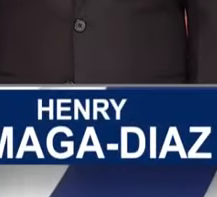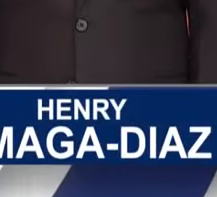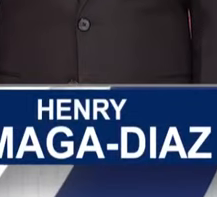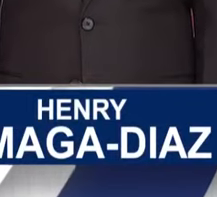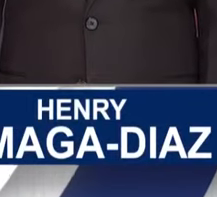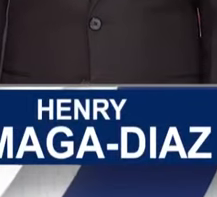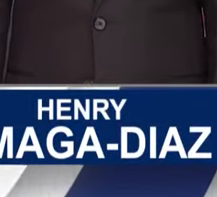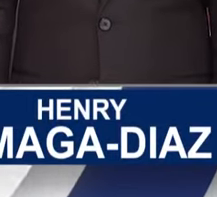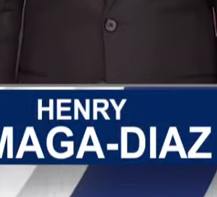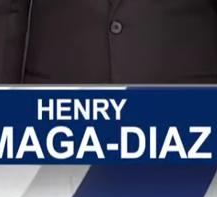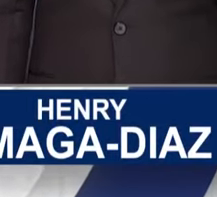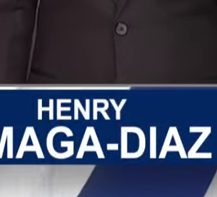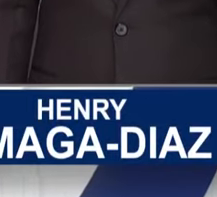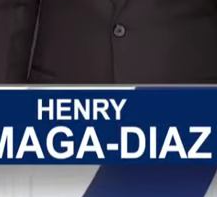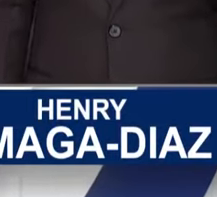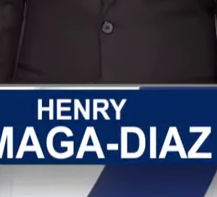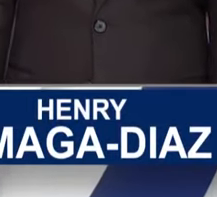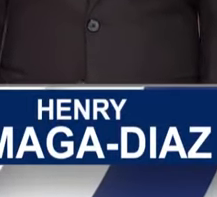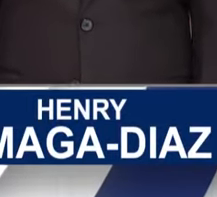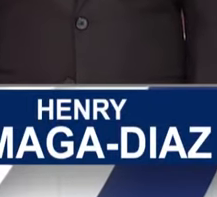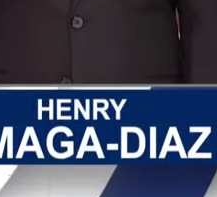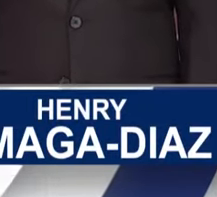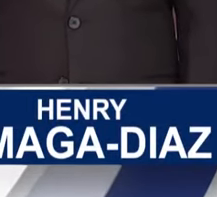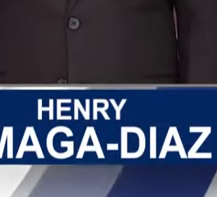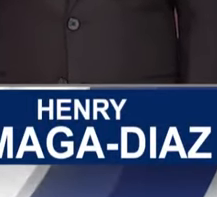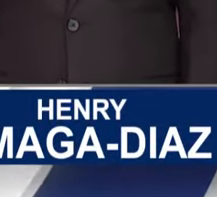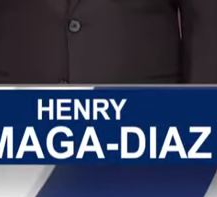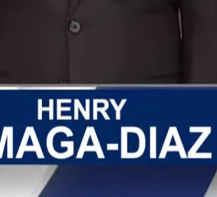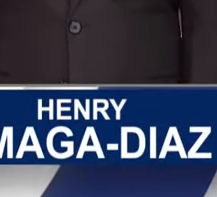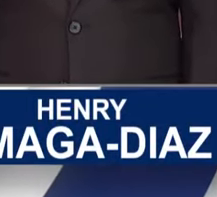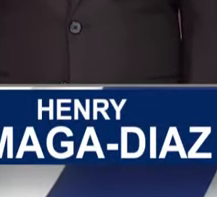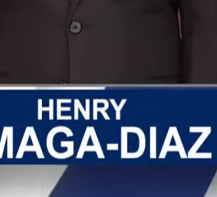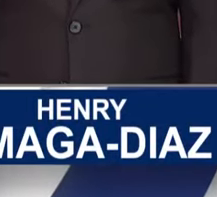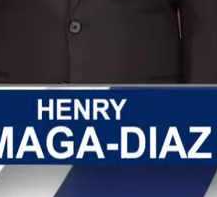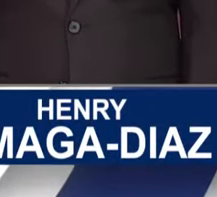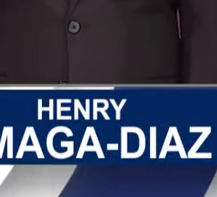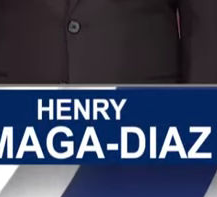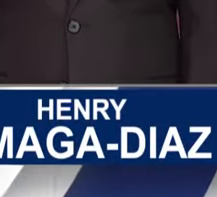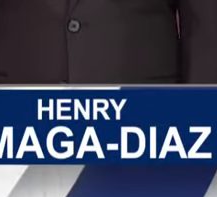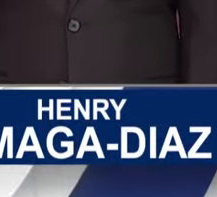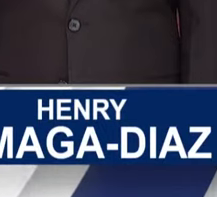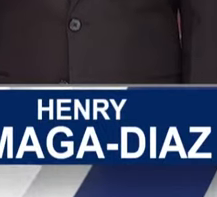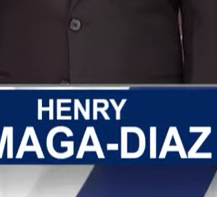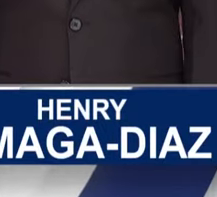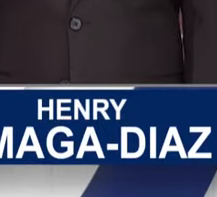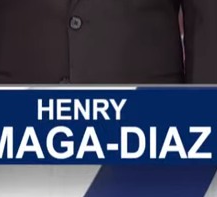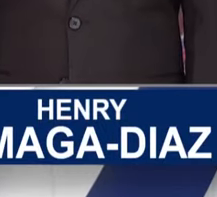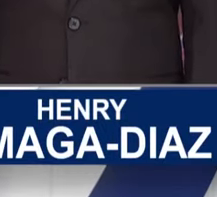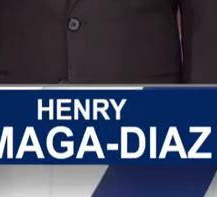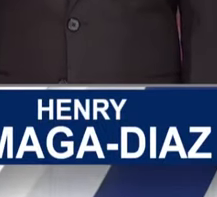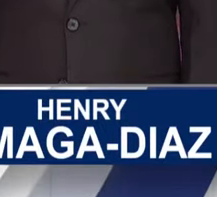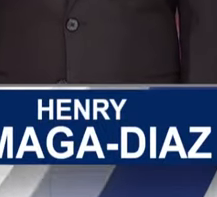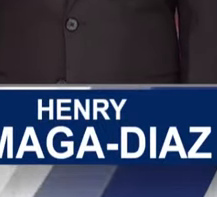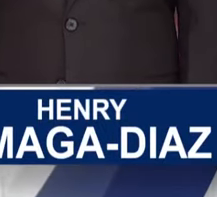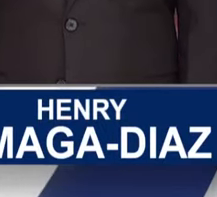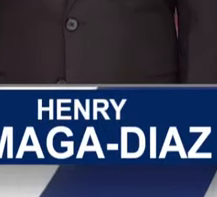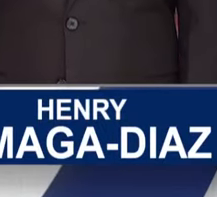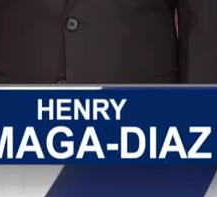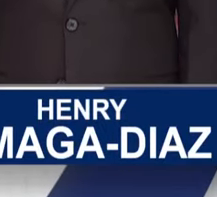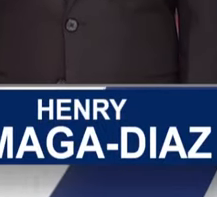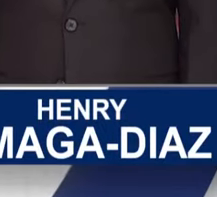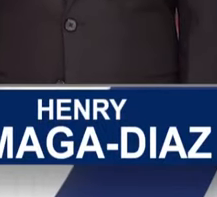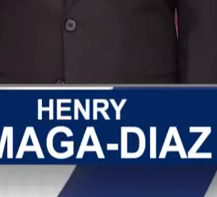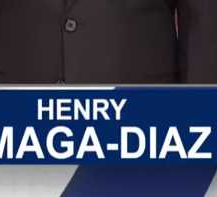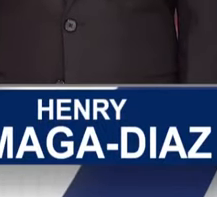Magandang gabi, bayan! Simulan natin ang balitaan sa itinuturong manggagancho na nagparitoke pa ng mukha